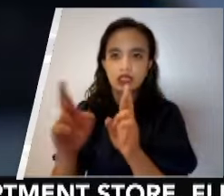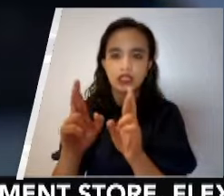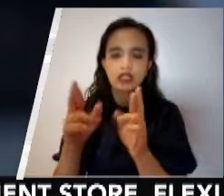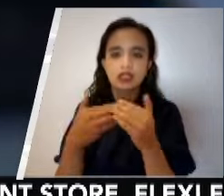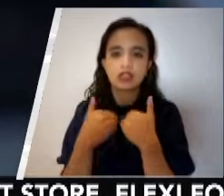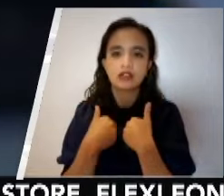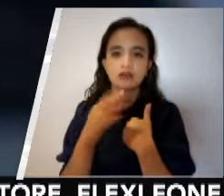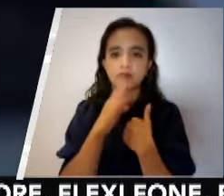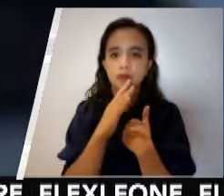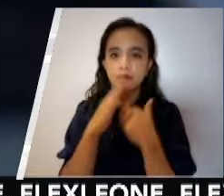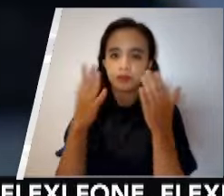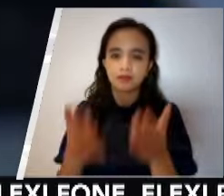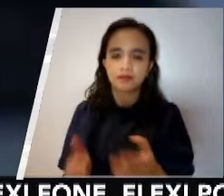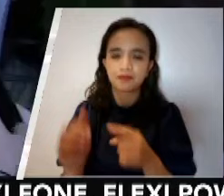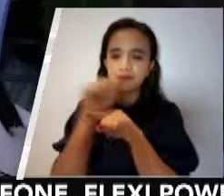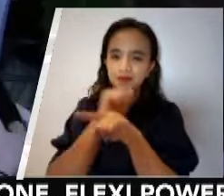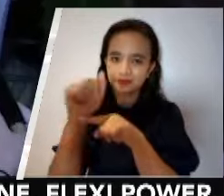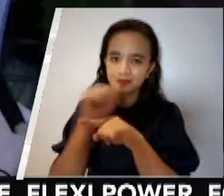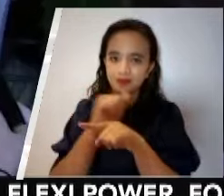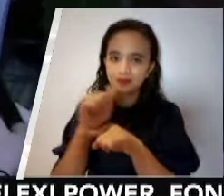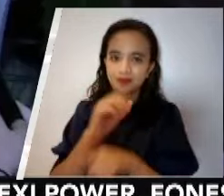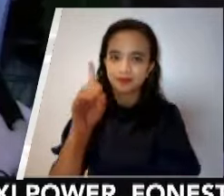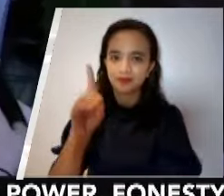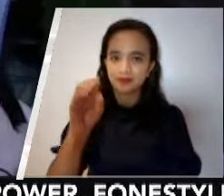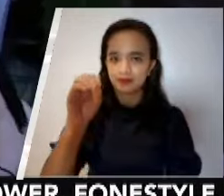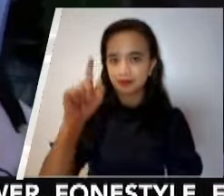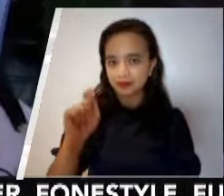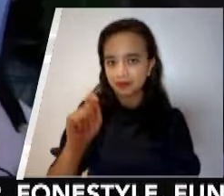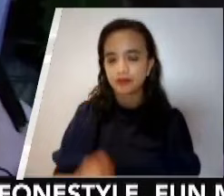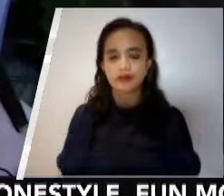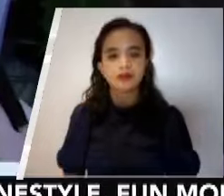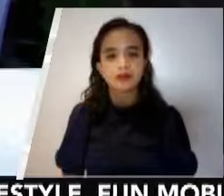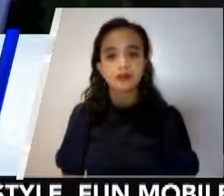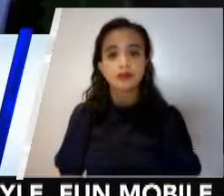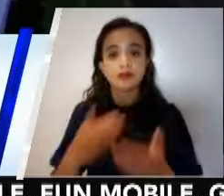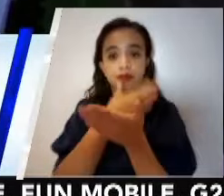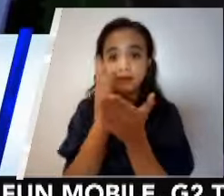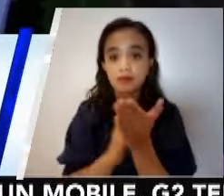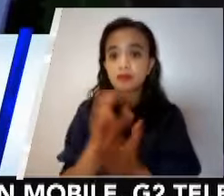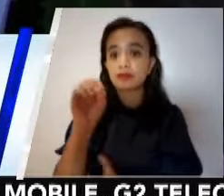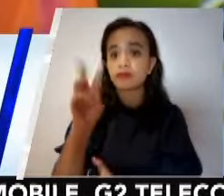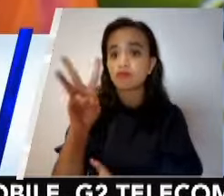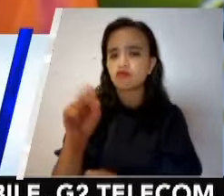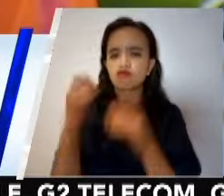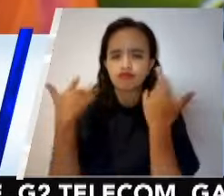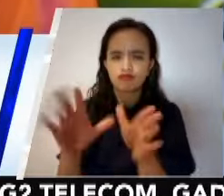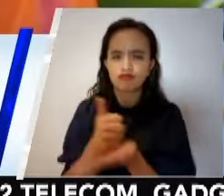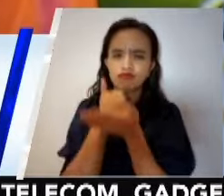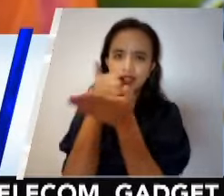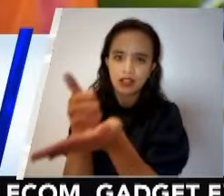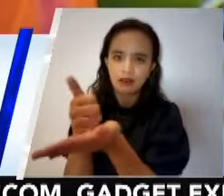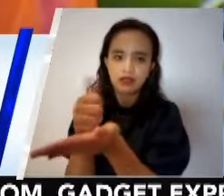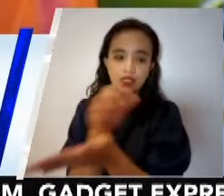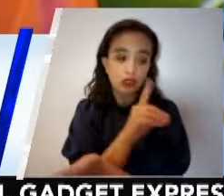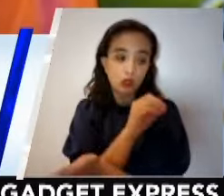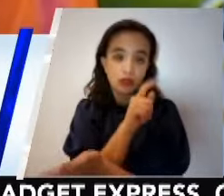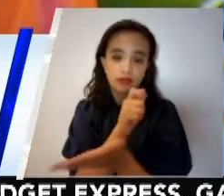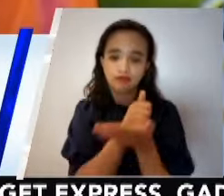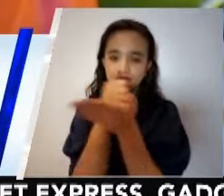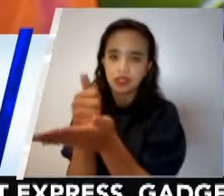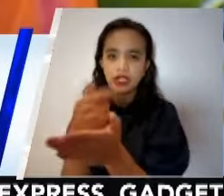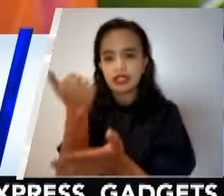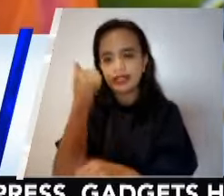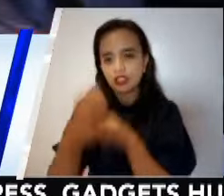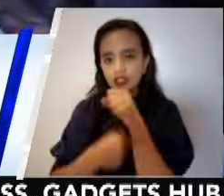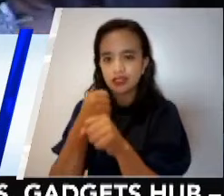trainers ng Department of Tourism. May ilan ng OFW ang natulungan ng Tourism Department. Halos 10 taon naging OFW sa